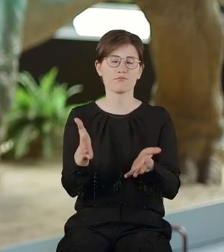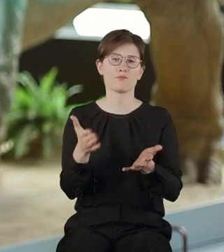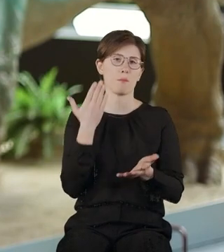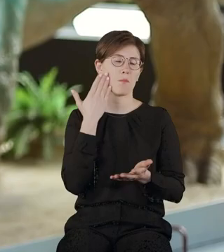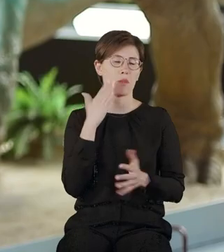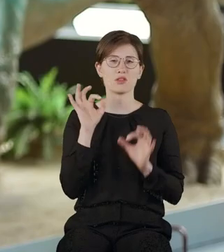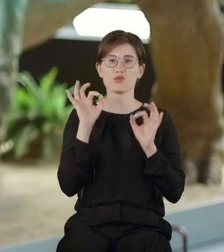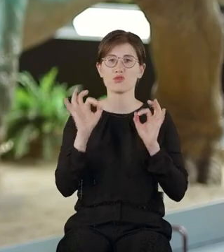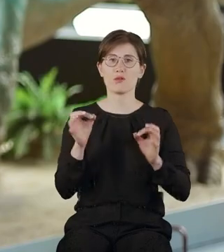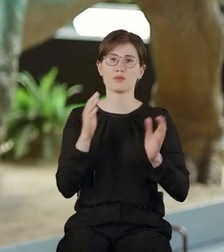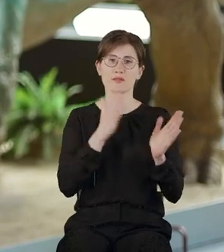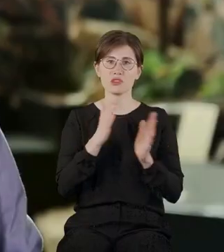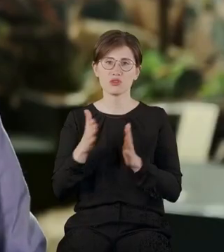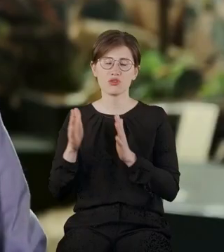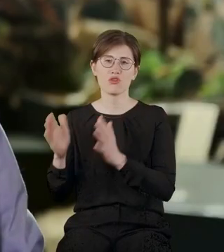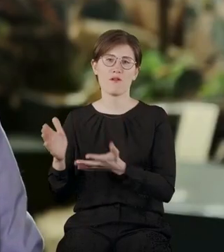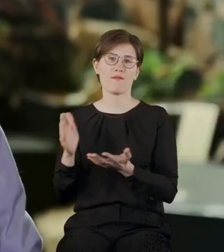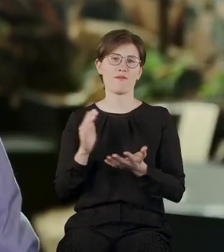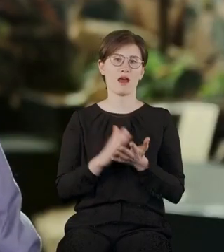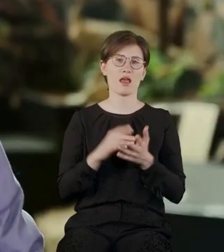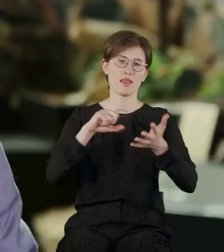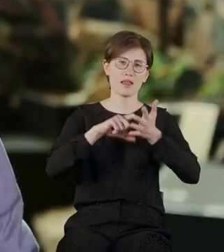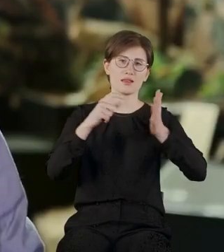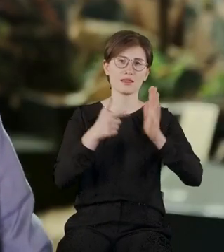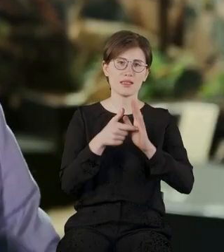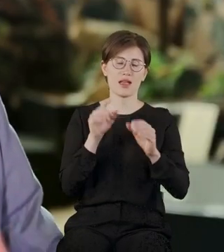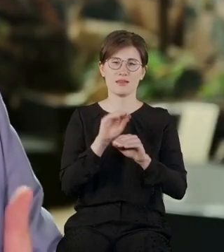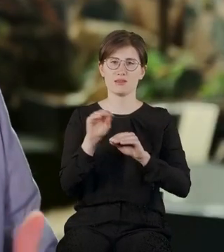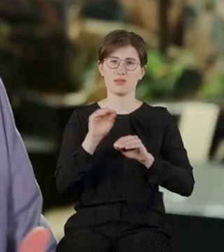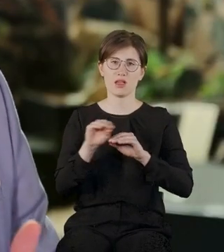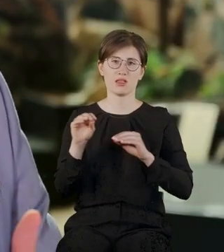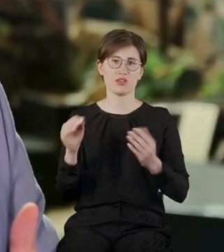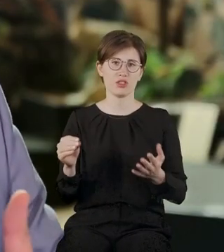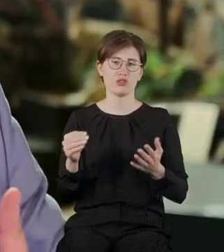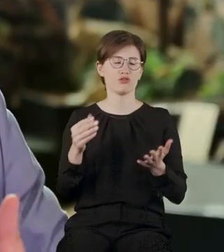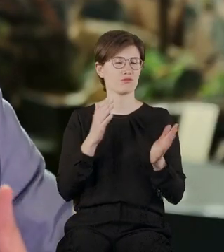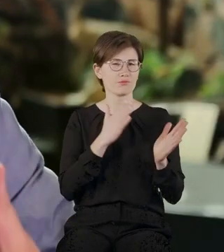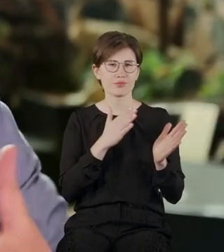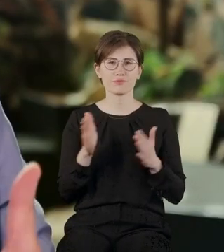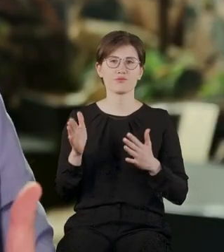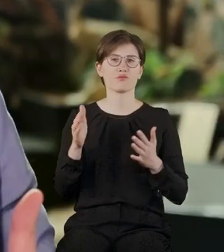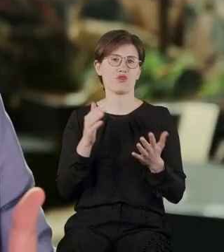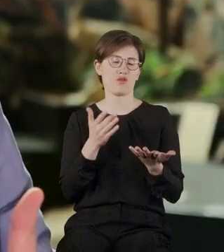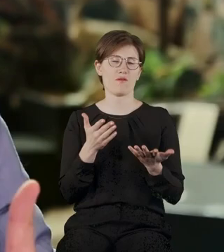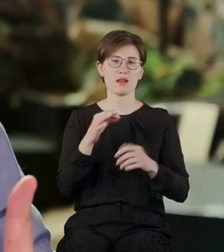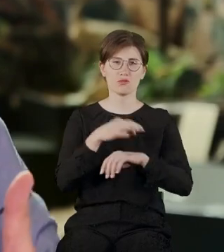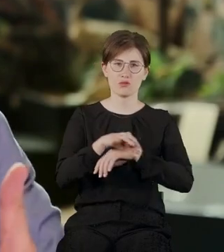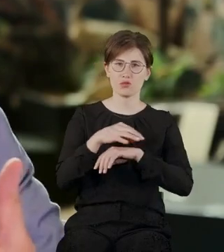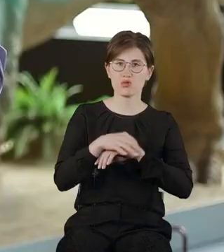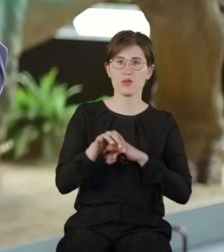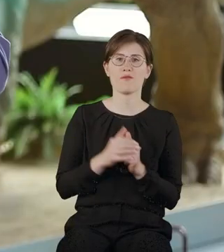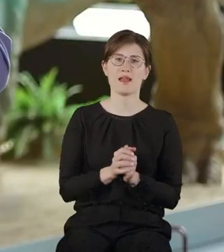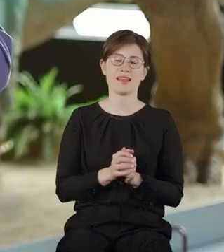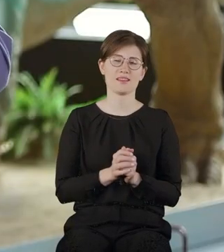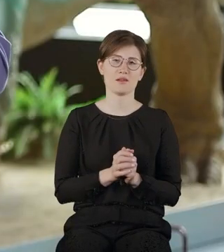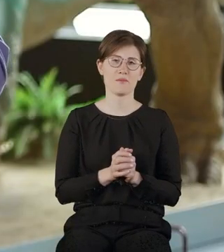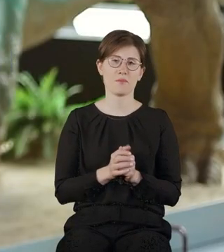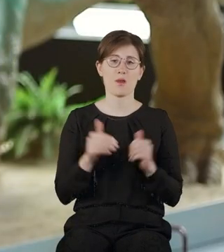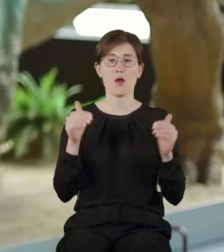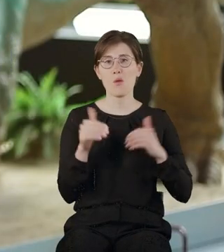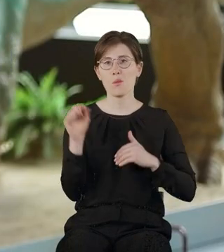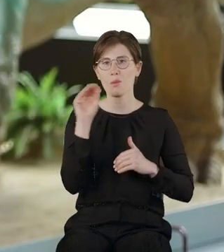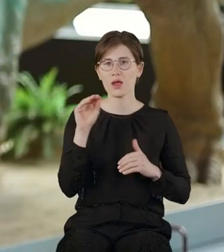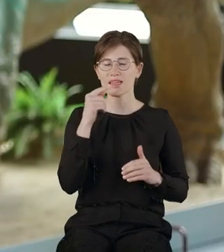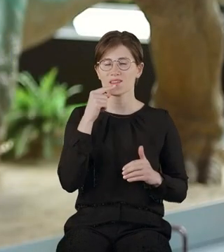dobrze wyposażonych salach dydaktycznych. Mógłbym powiedzieć o